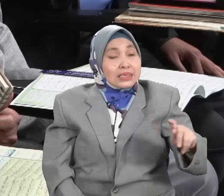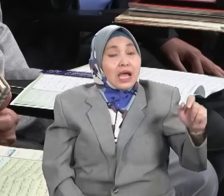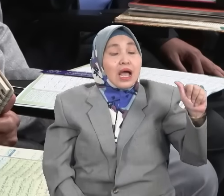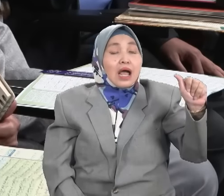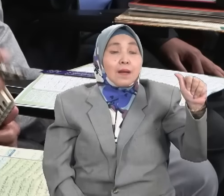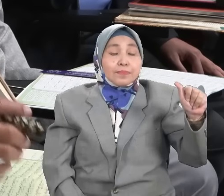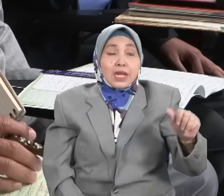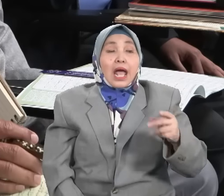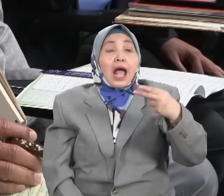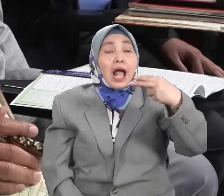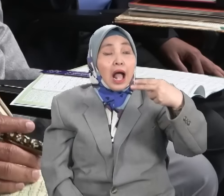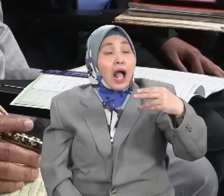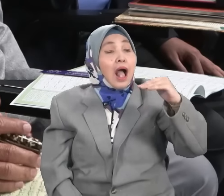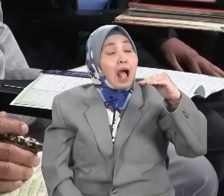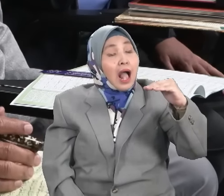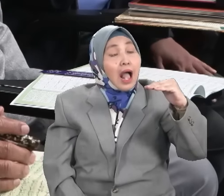sekali lagi